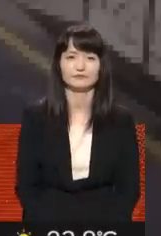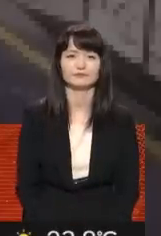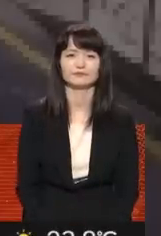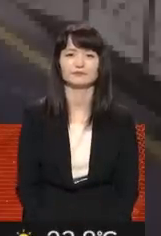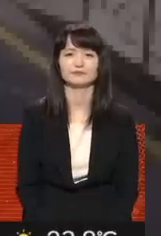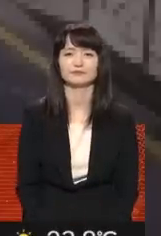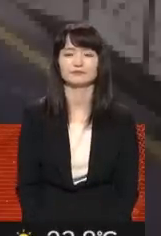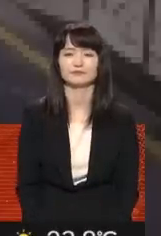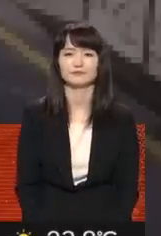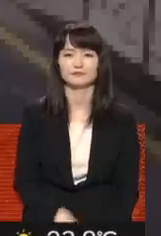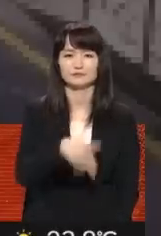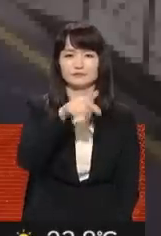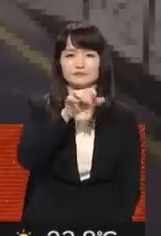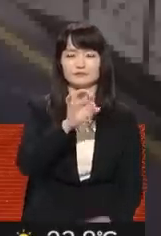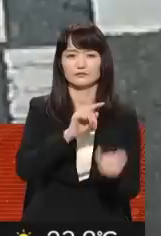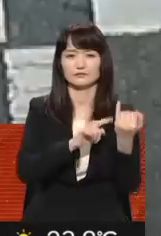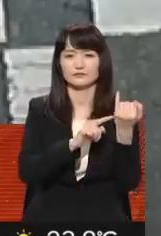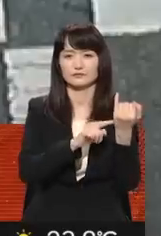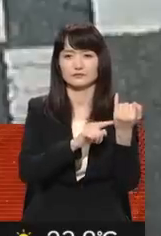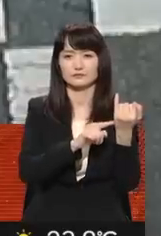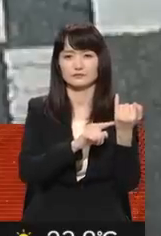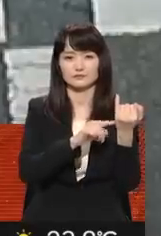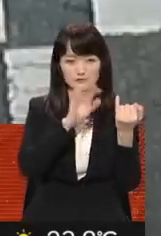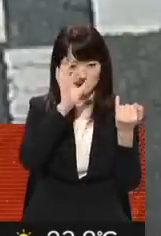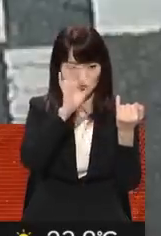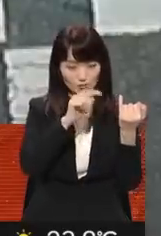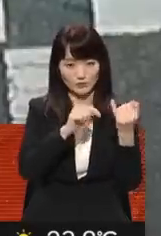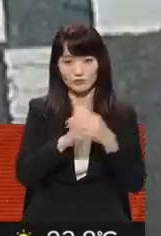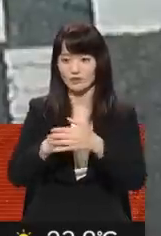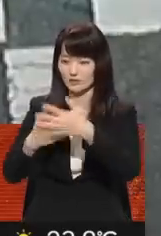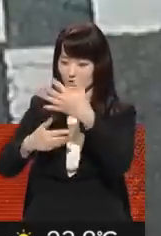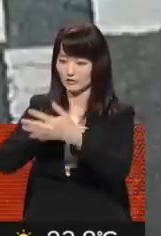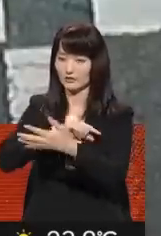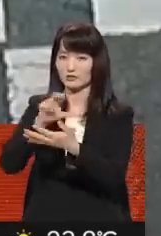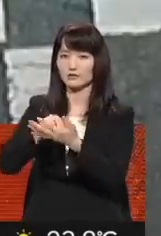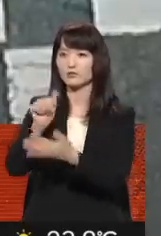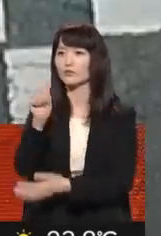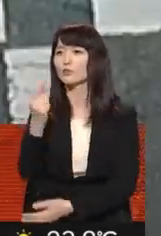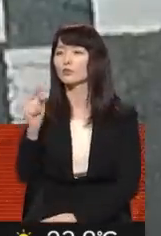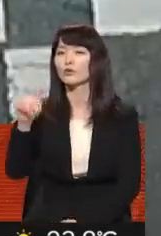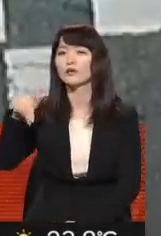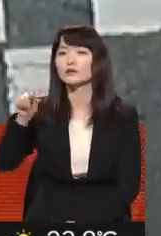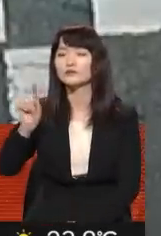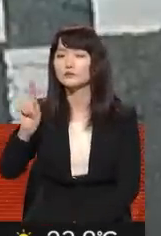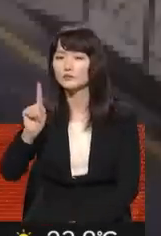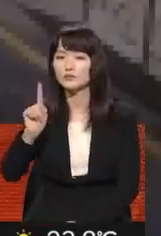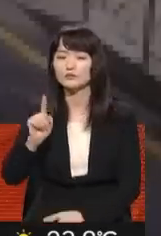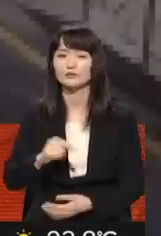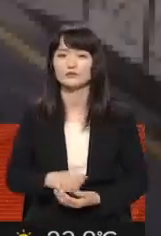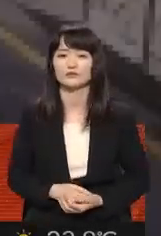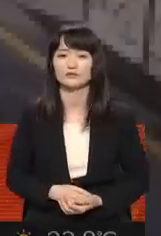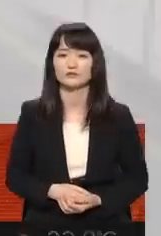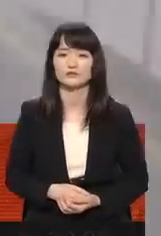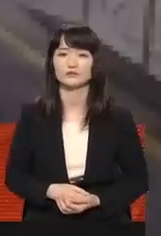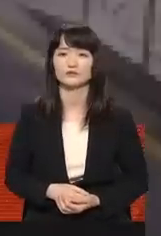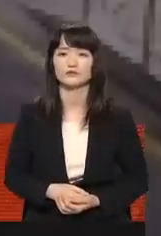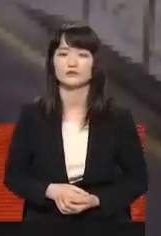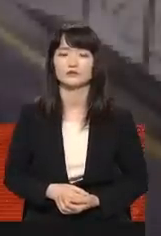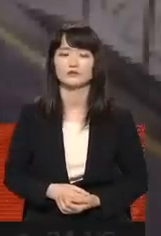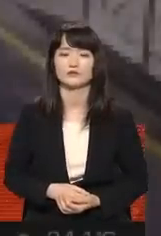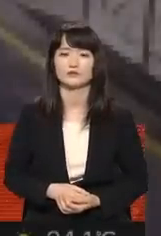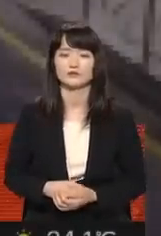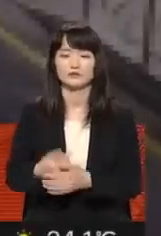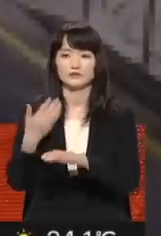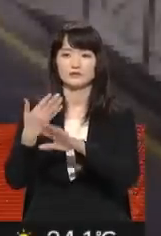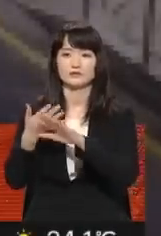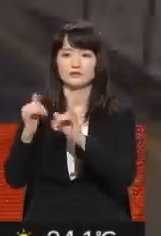이번 이 정유정 사건을 보고 영화 화차? 화차를 떠올리는 분들이 많다는데 이게 무슨 얘기인가요? 화차 영화는 다른